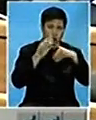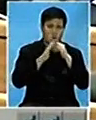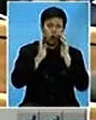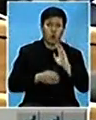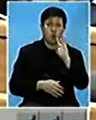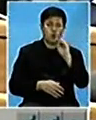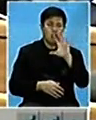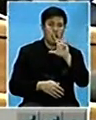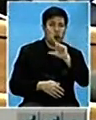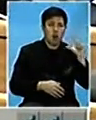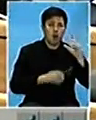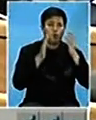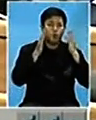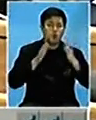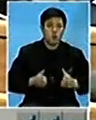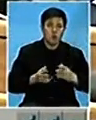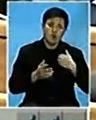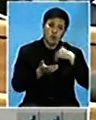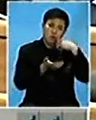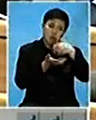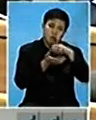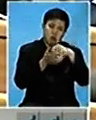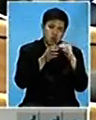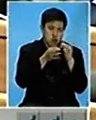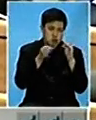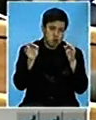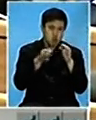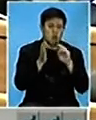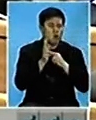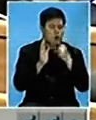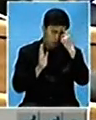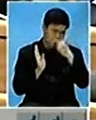านคนถ้าเราจะพูดถึงเนื้อหาสาระเราคงจะต้องหยิบยกเอ